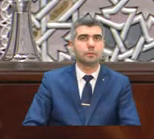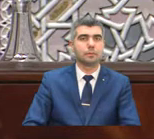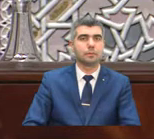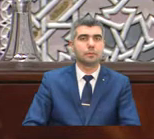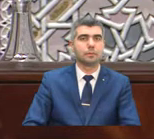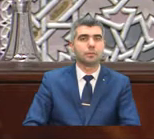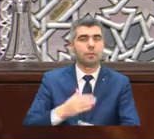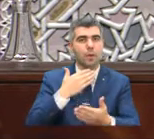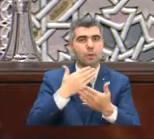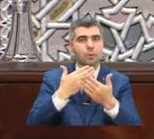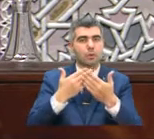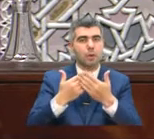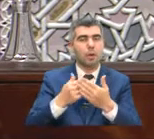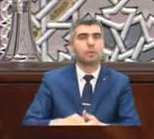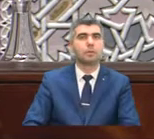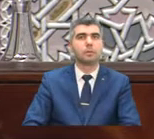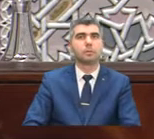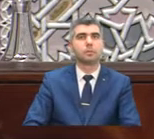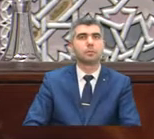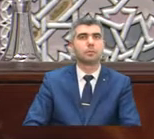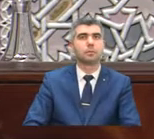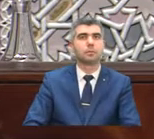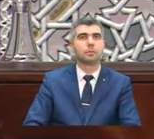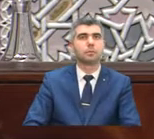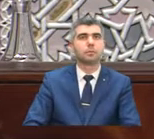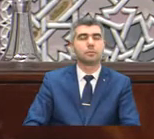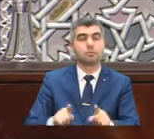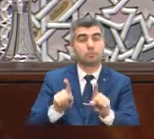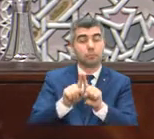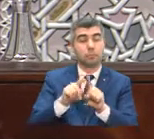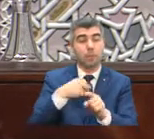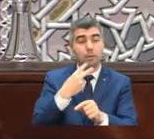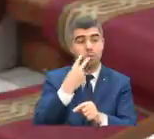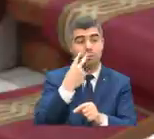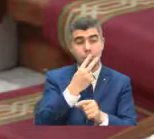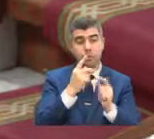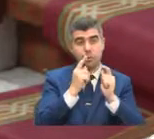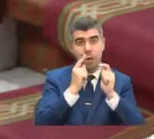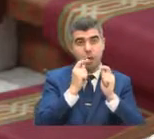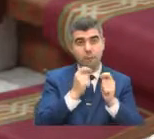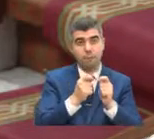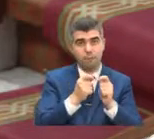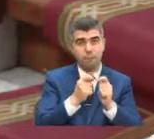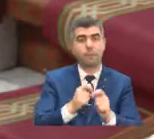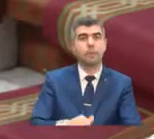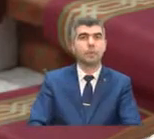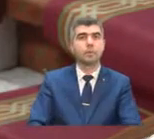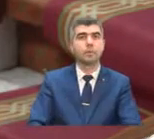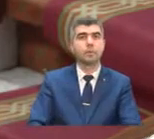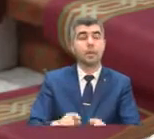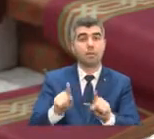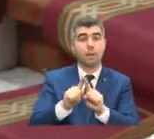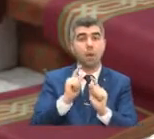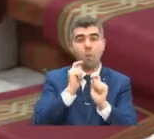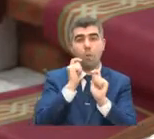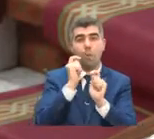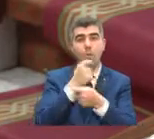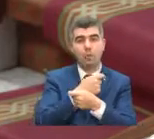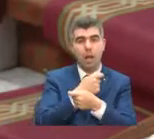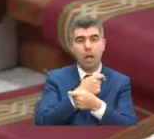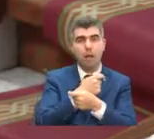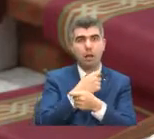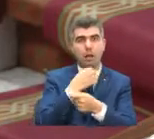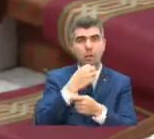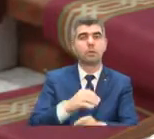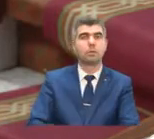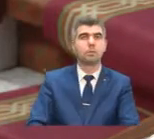شكرا سيدنا المحترم. إلا شفنا المنطقة الشمالية، إلا شفنا وجدة